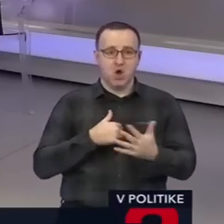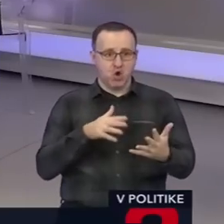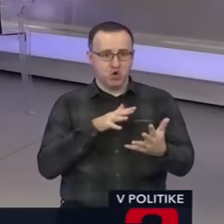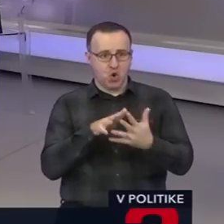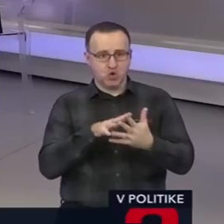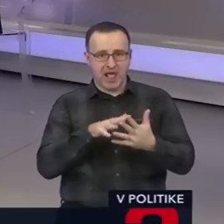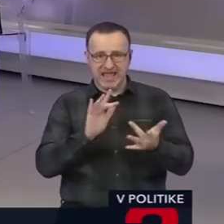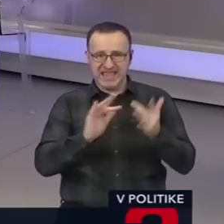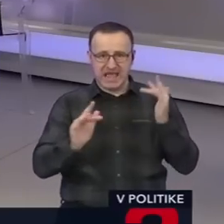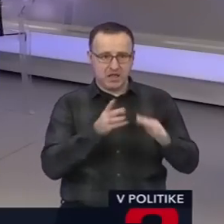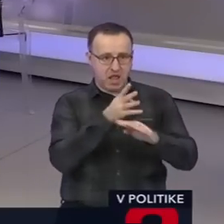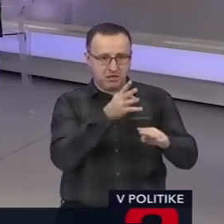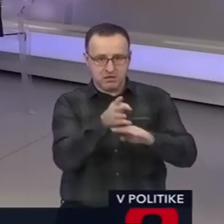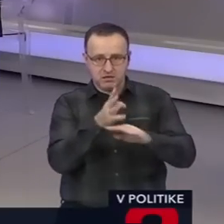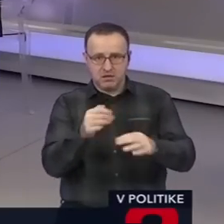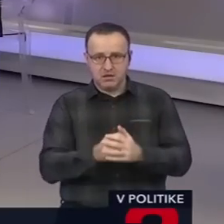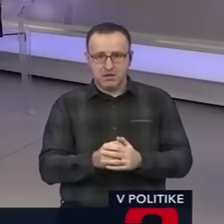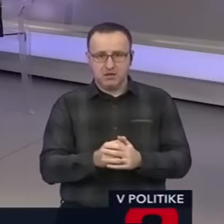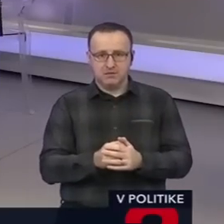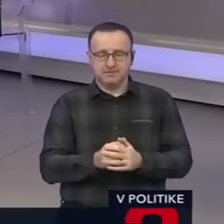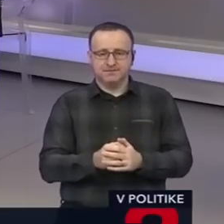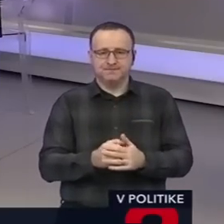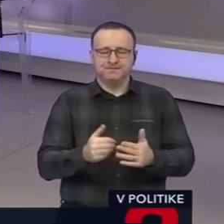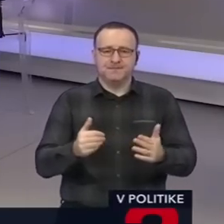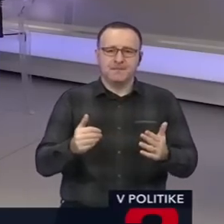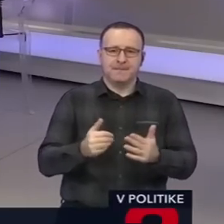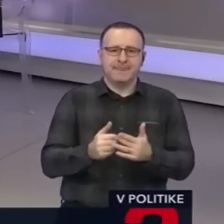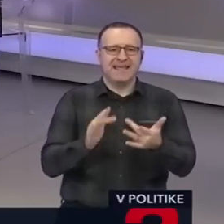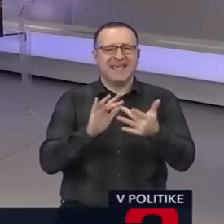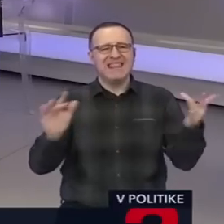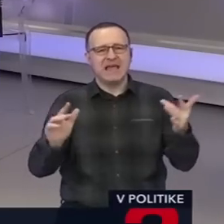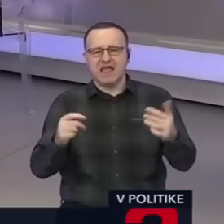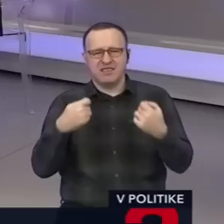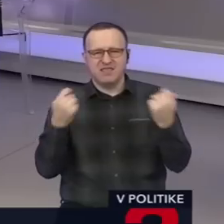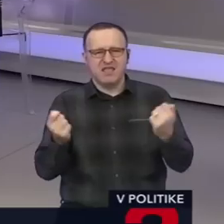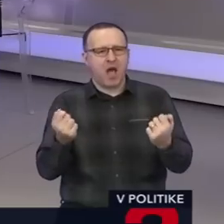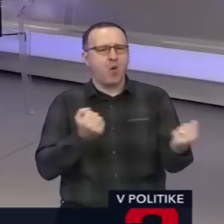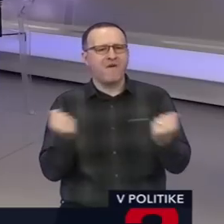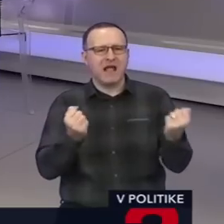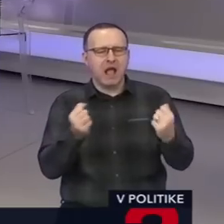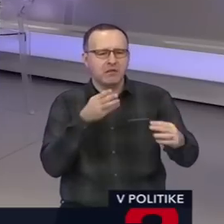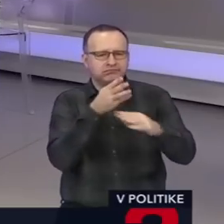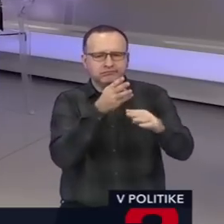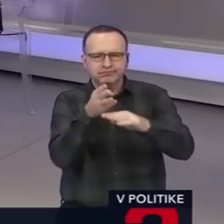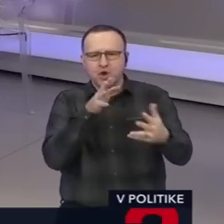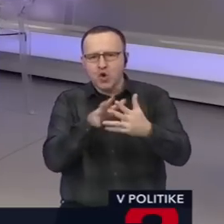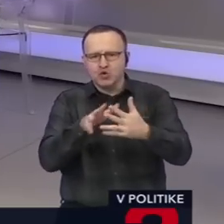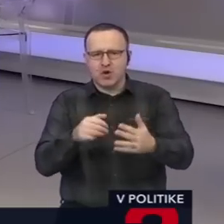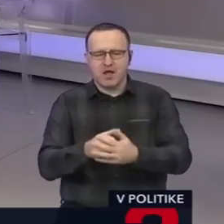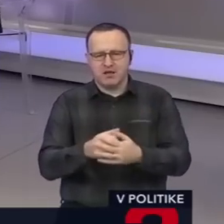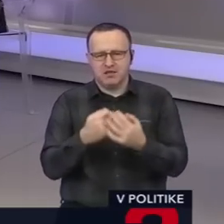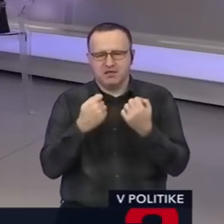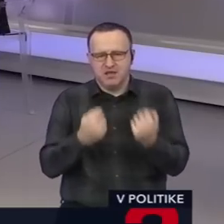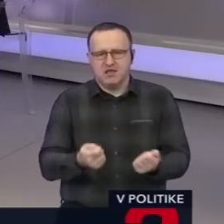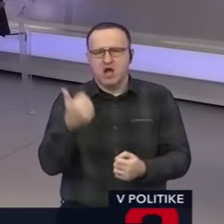iba čisto nie. Postihy sú tou cestou, nemôžete, lebo ten internet sa nedá kontrolovať. Nedá sa ovládnuť na rovinu. Práve to je to, že